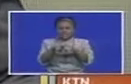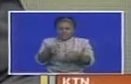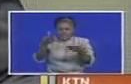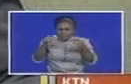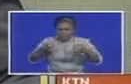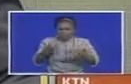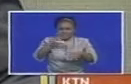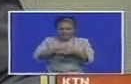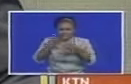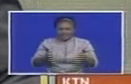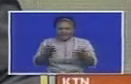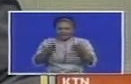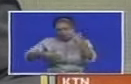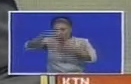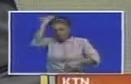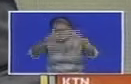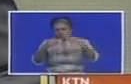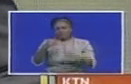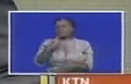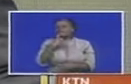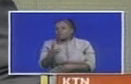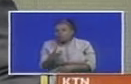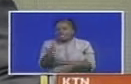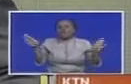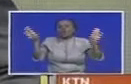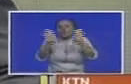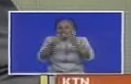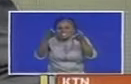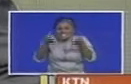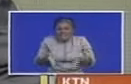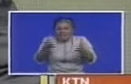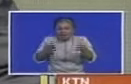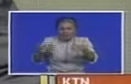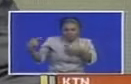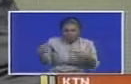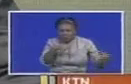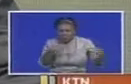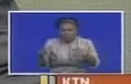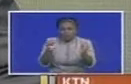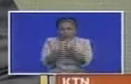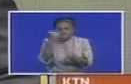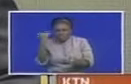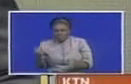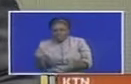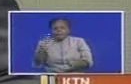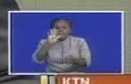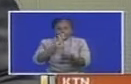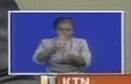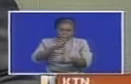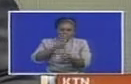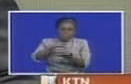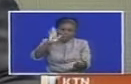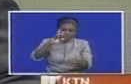chuo kikuu cha Moi kimefungwa kufuatia ghasia zilizosababishwa na wanafunzi wa chuo hicho. Kwa mengi zaidi ni